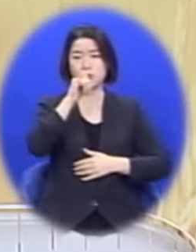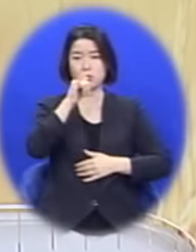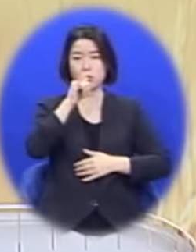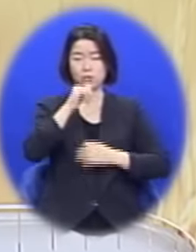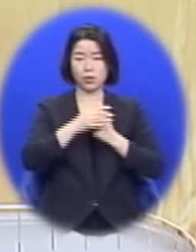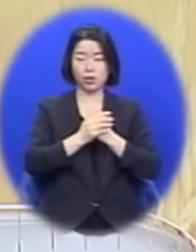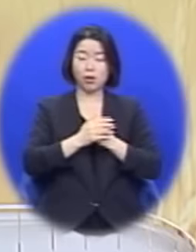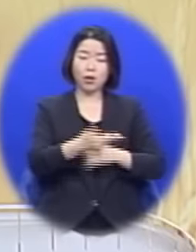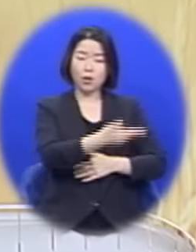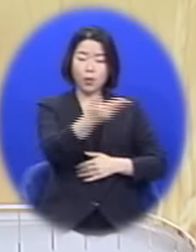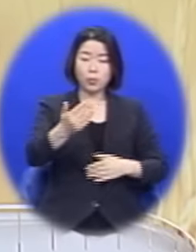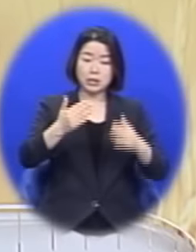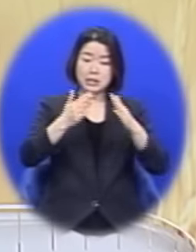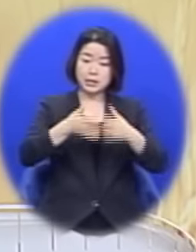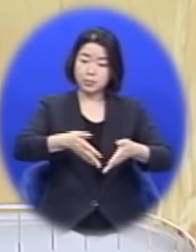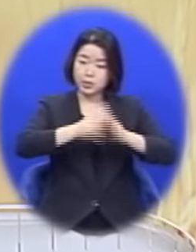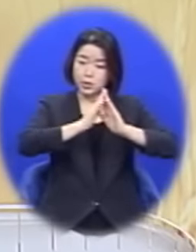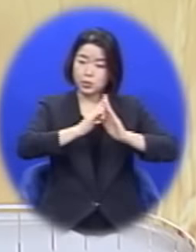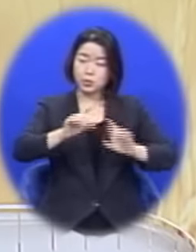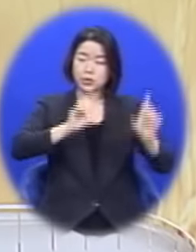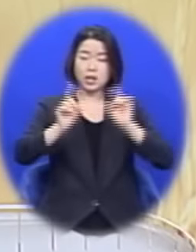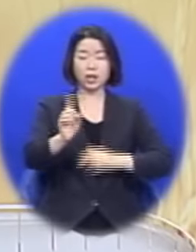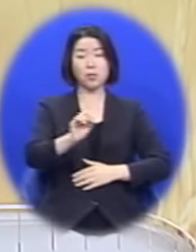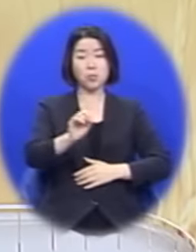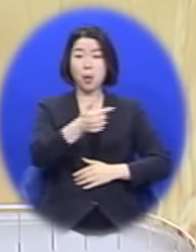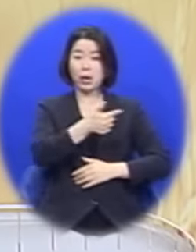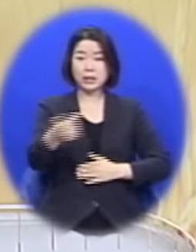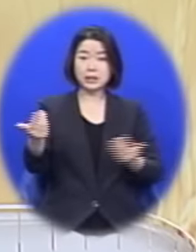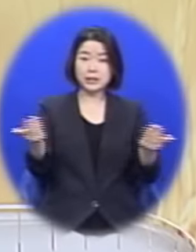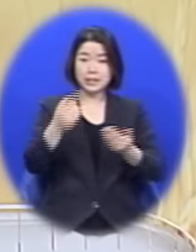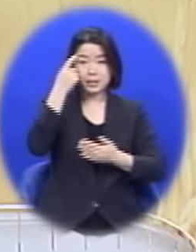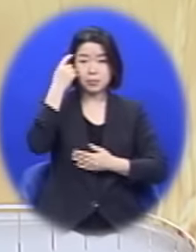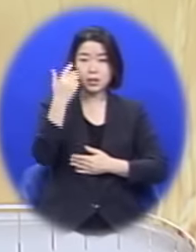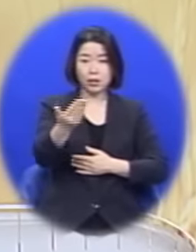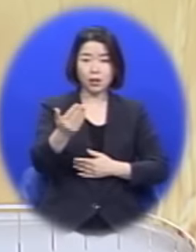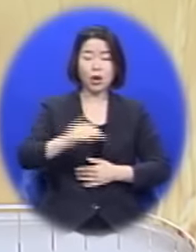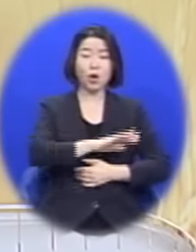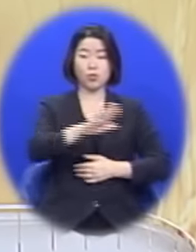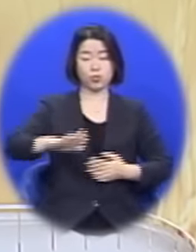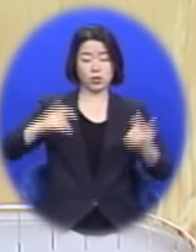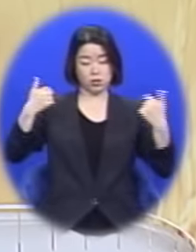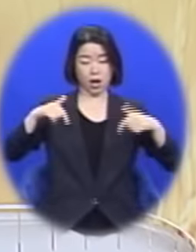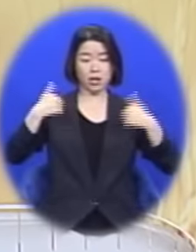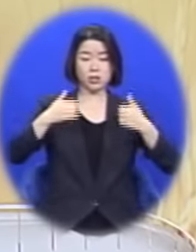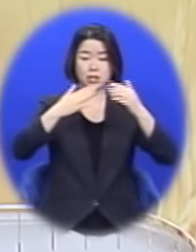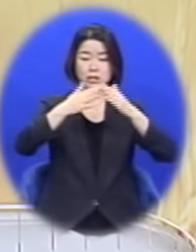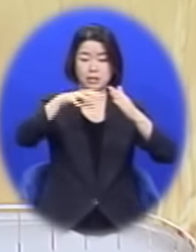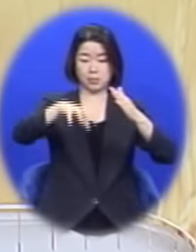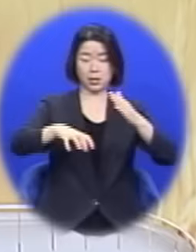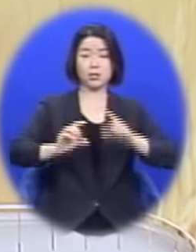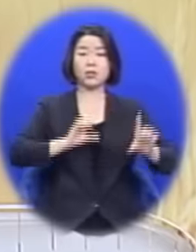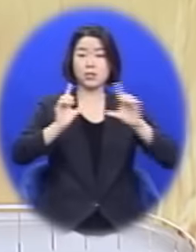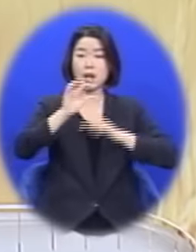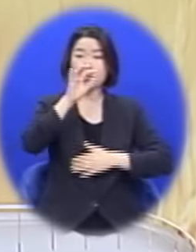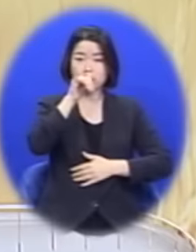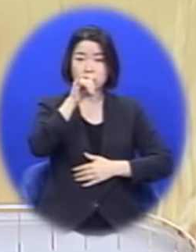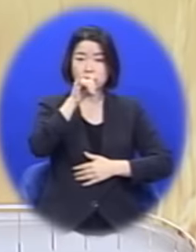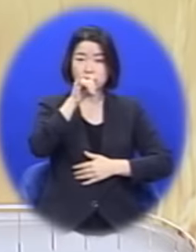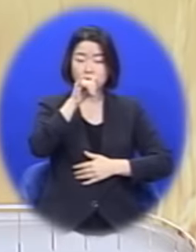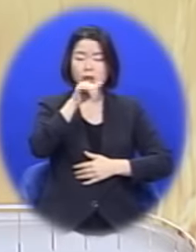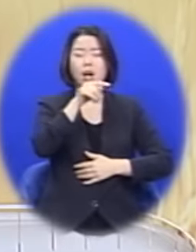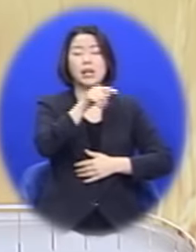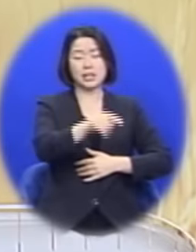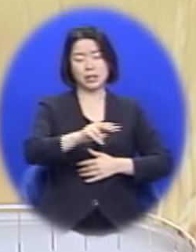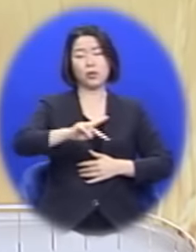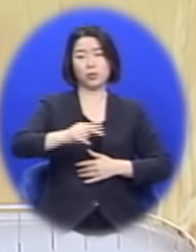게 뭐 그렇게 대단합니까? 우리 늘 집에서 살잖아요. 이 역시 이스라엘 백성들이 40년